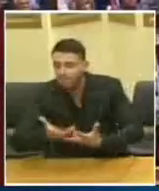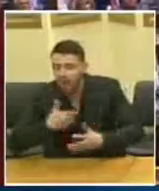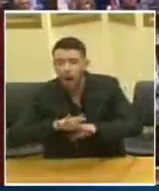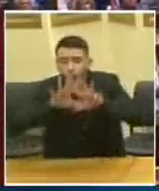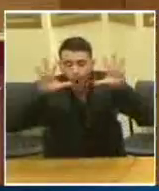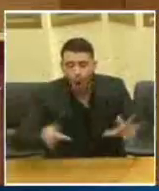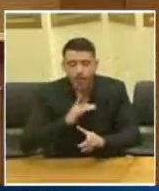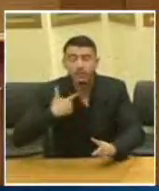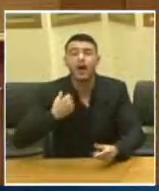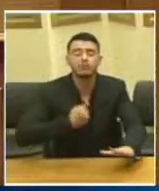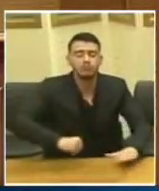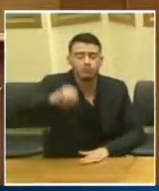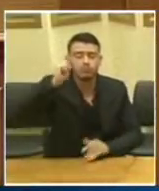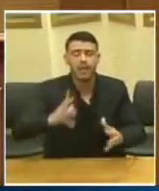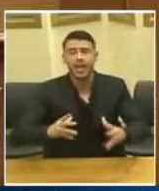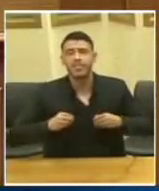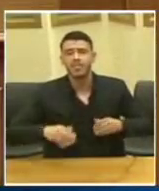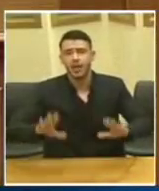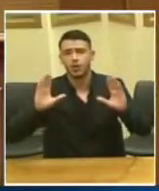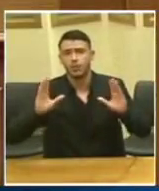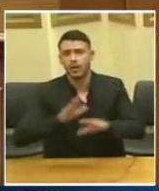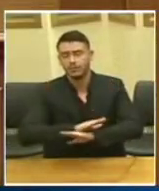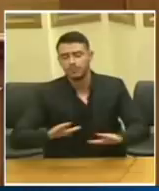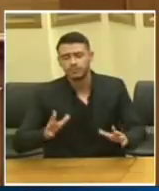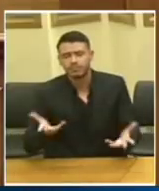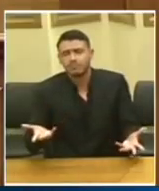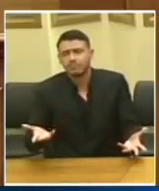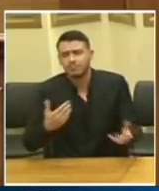αυτό εδώ το βήμα δεκάδες έμποροι του πατριωτισμού.